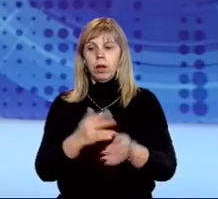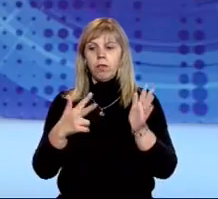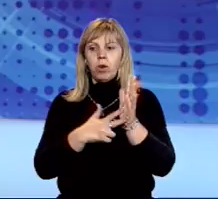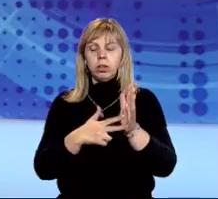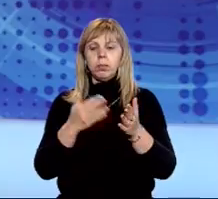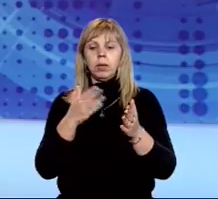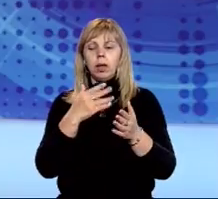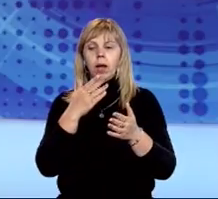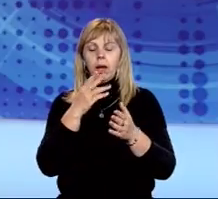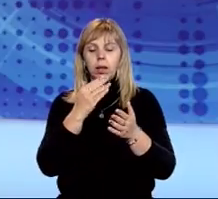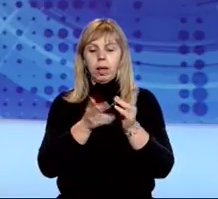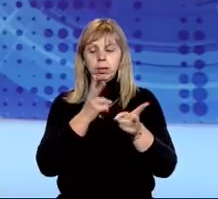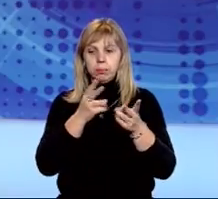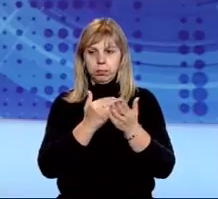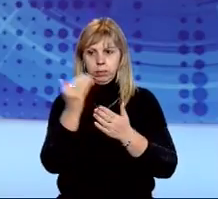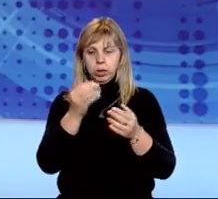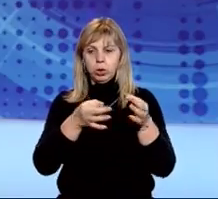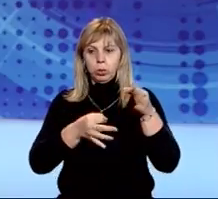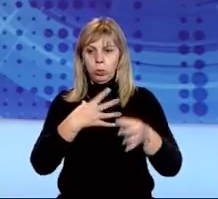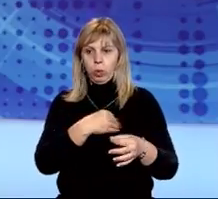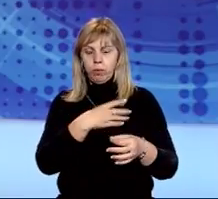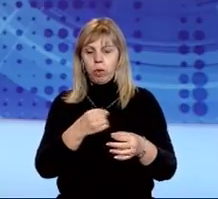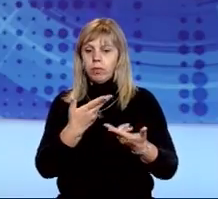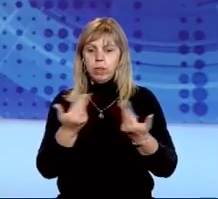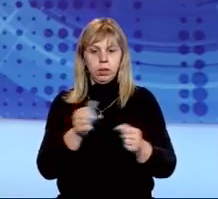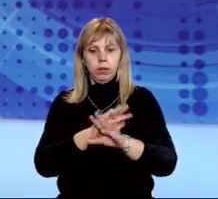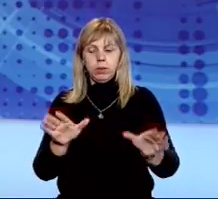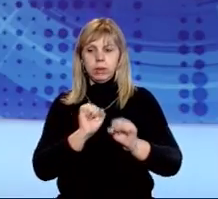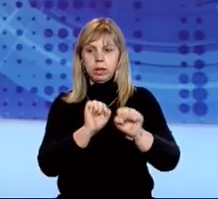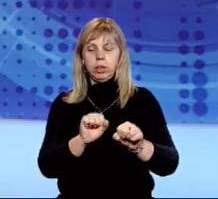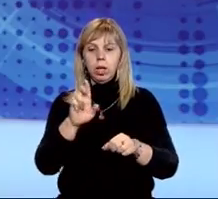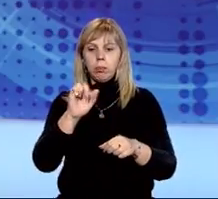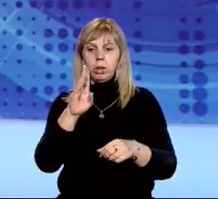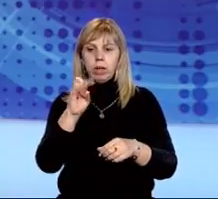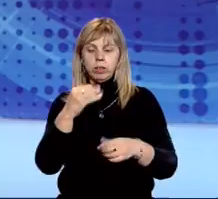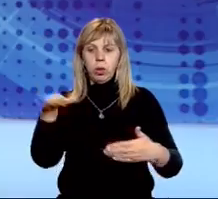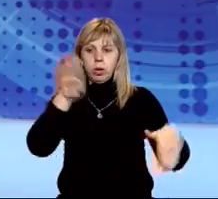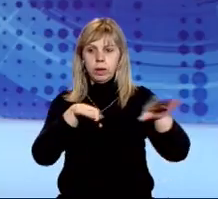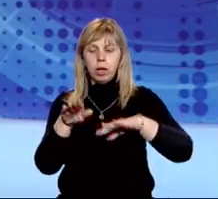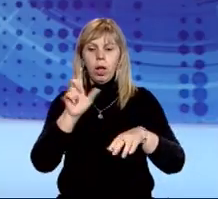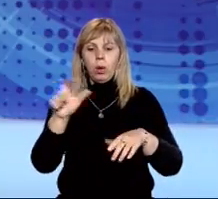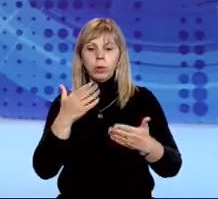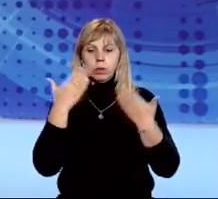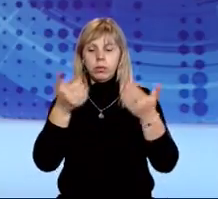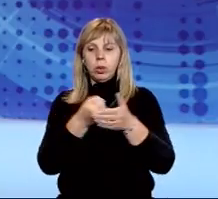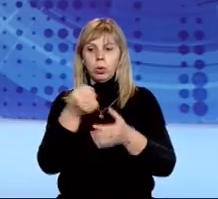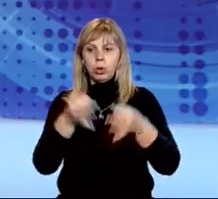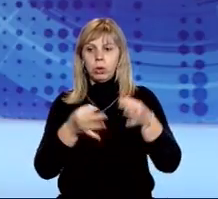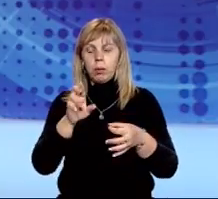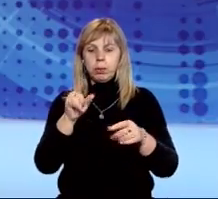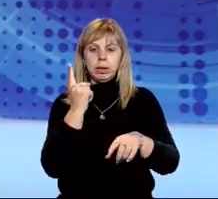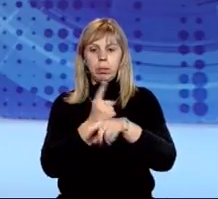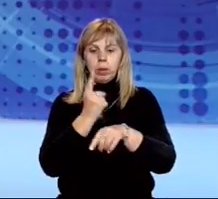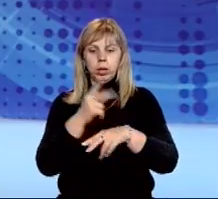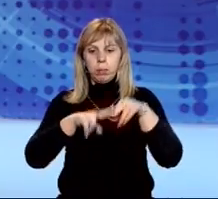Восьмий адміністративний апеляційний суд у Львові не задовольнив скаргу захисників Боржавського хребта. Люди звернулися до суду, аби